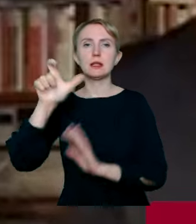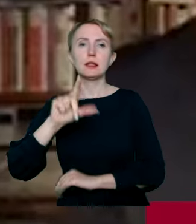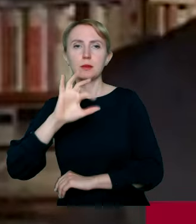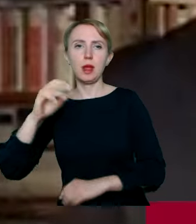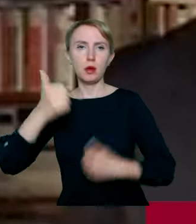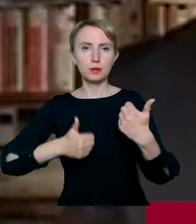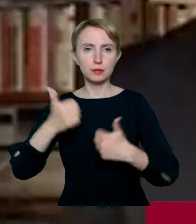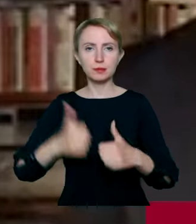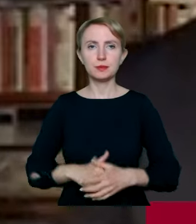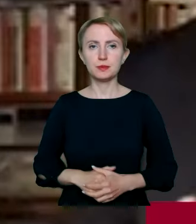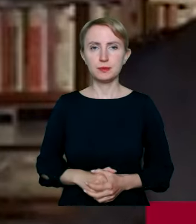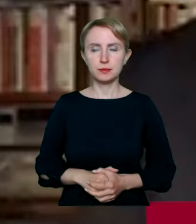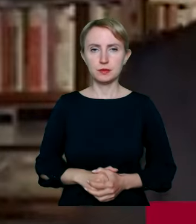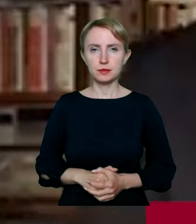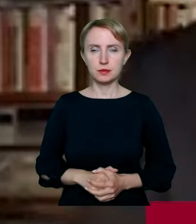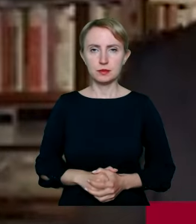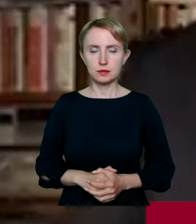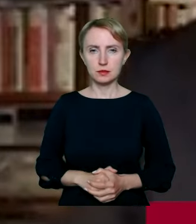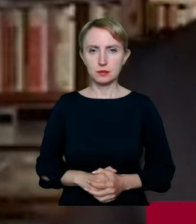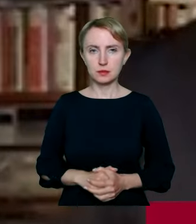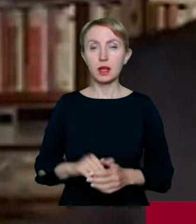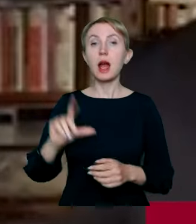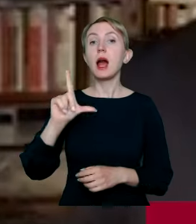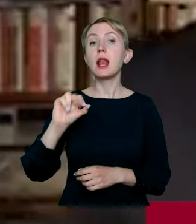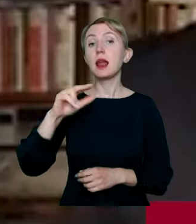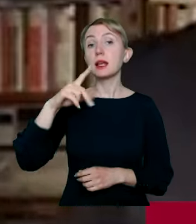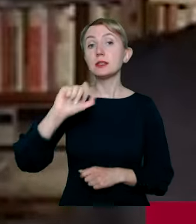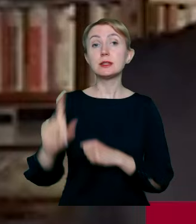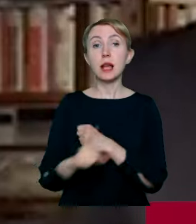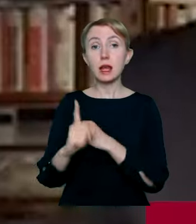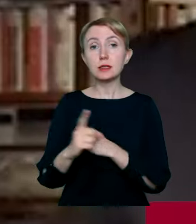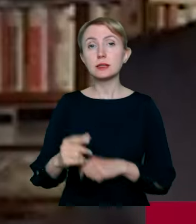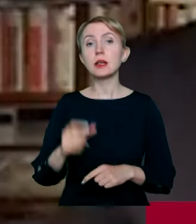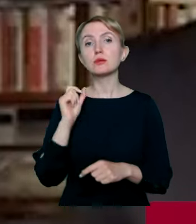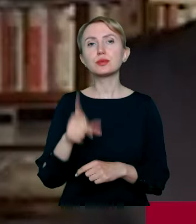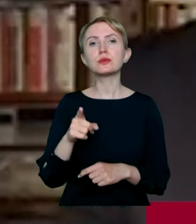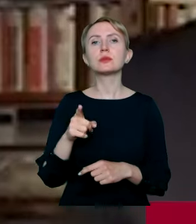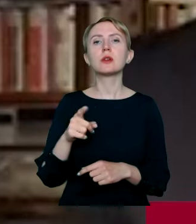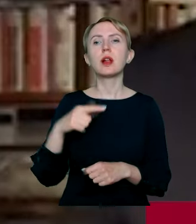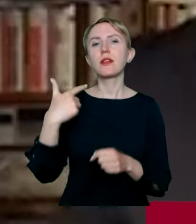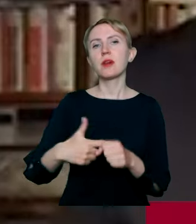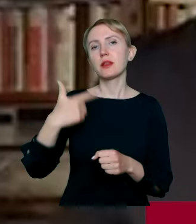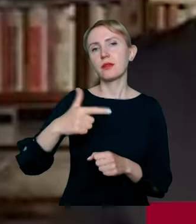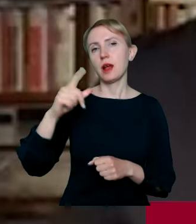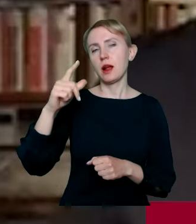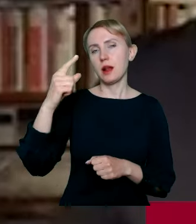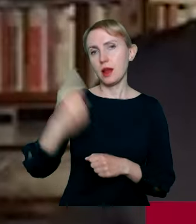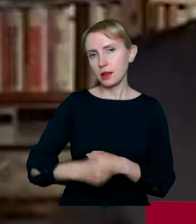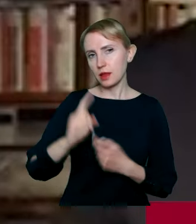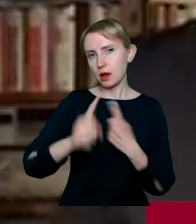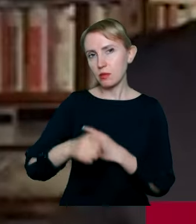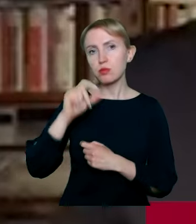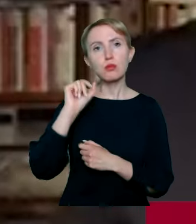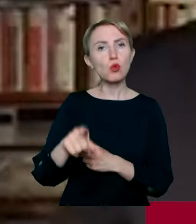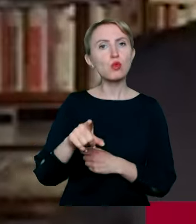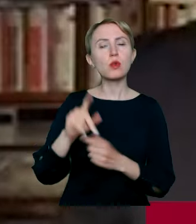Kandydata z Platformy Obywatelskiej. Natomiast w Legnicy, i to jest duże zaskoczenie, po 22 latach następuje